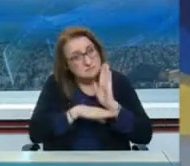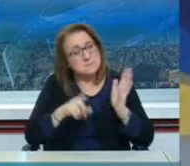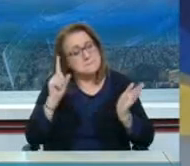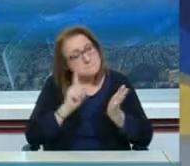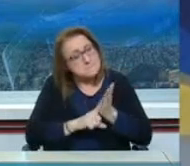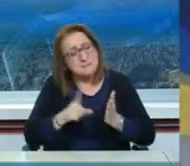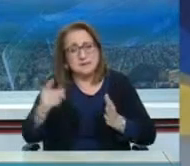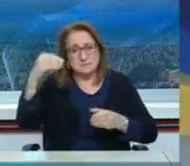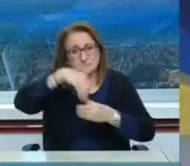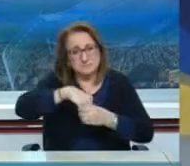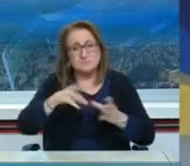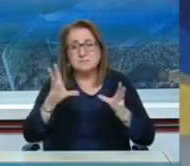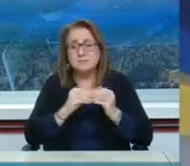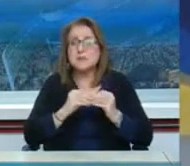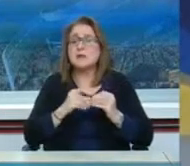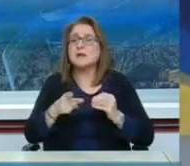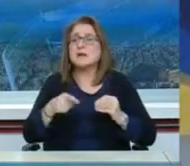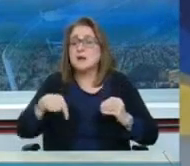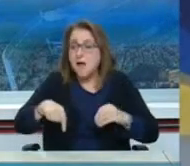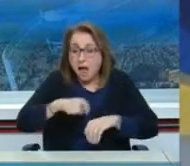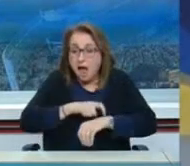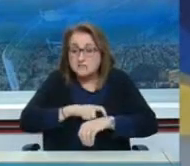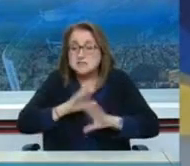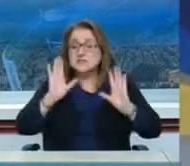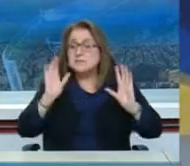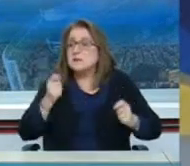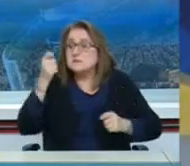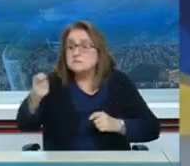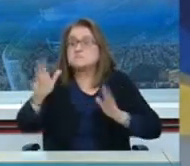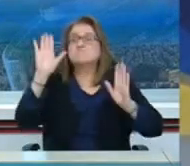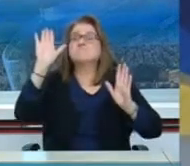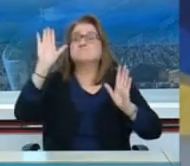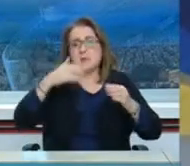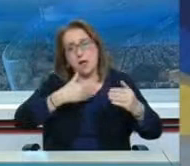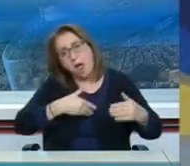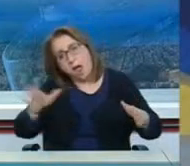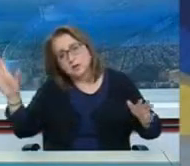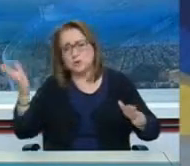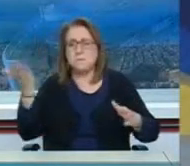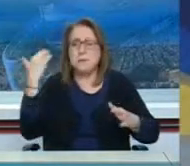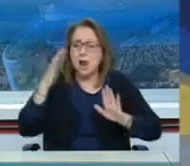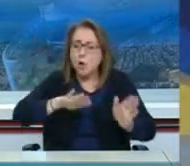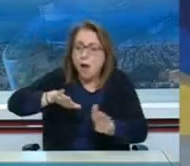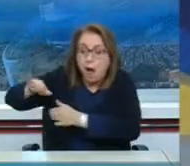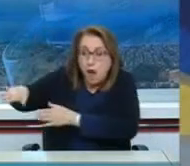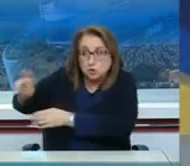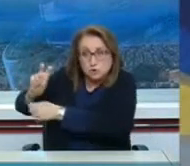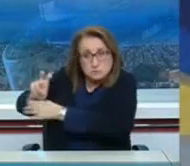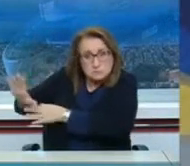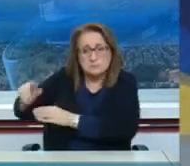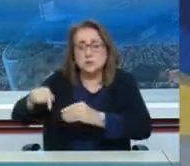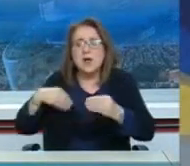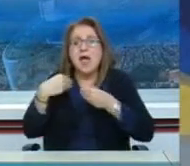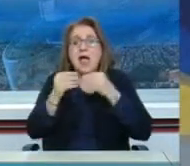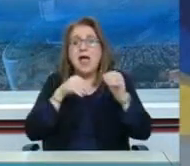δημοσιονομικές επιπτώσεις από το υφιστάμενο πλαίσιο, με την ευελιξία που προβλέπεται σε έκτακτες